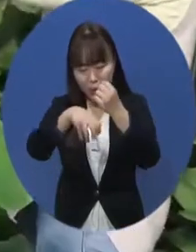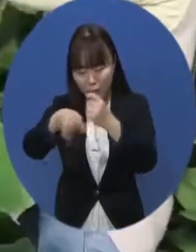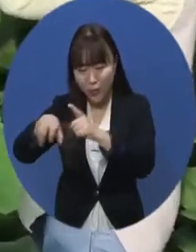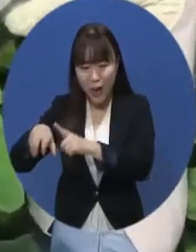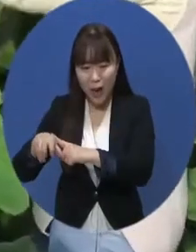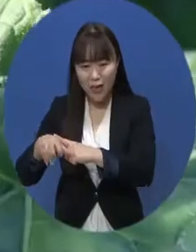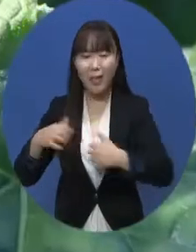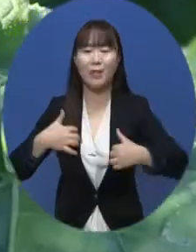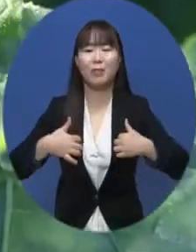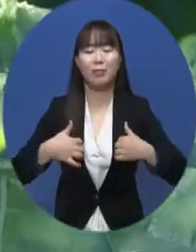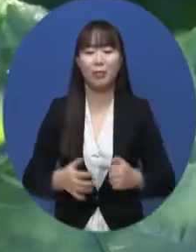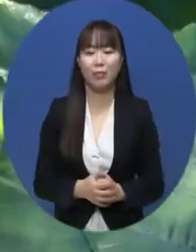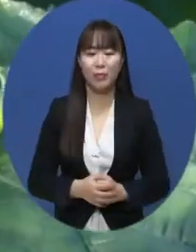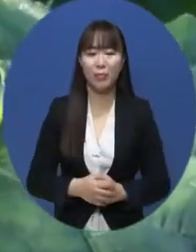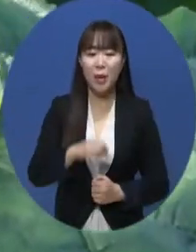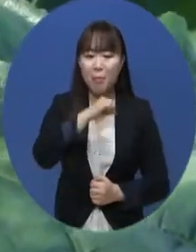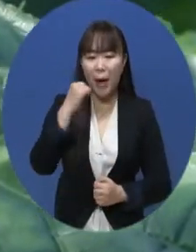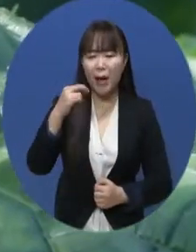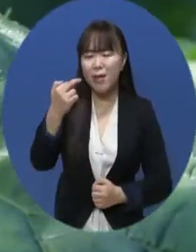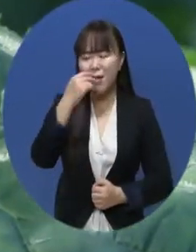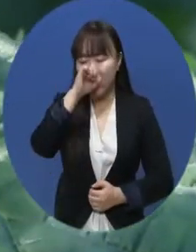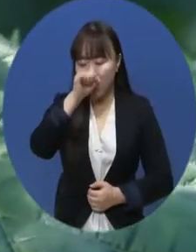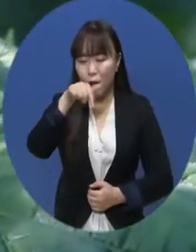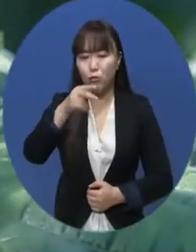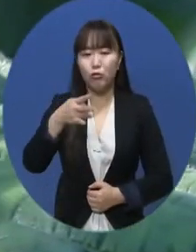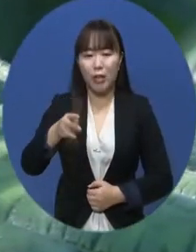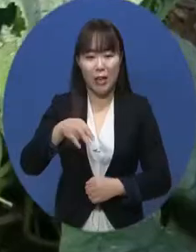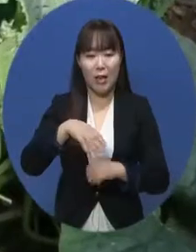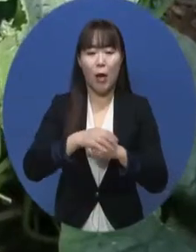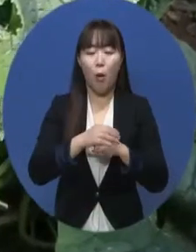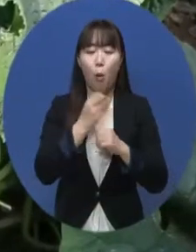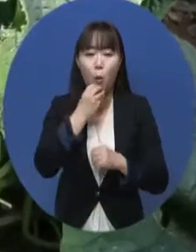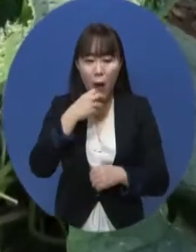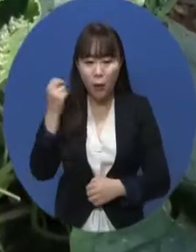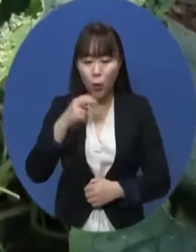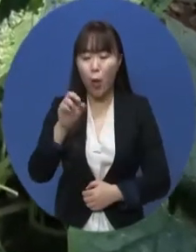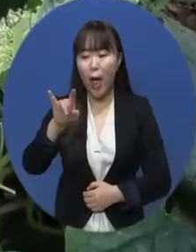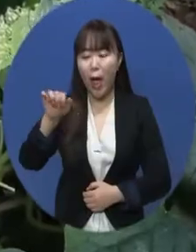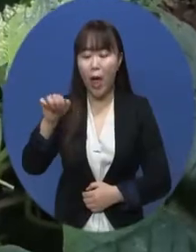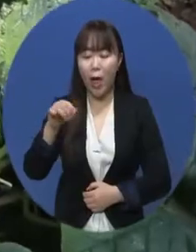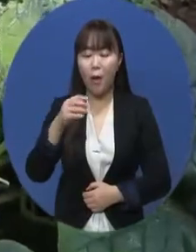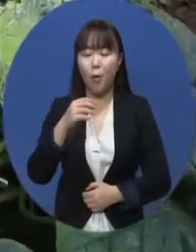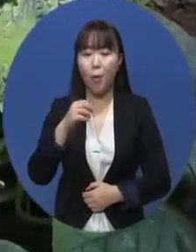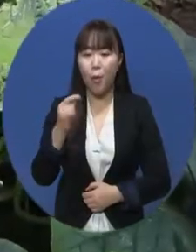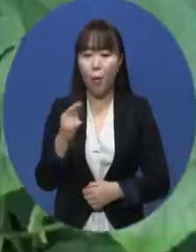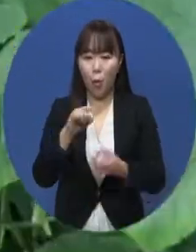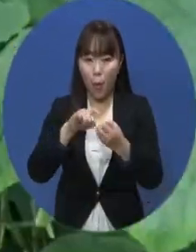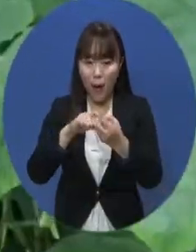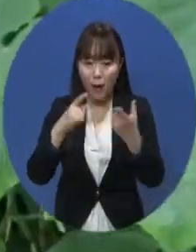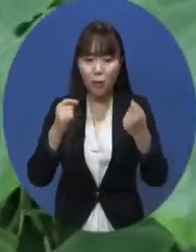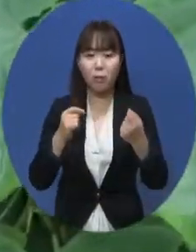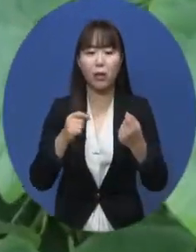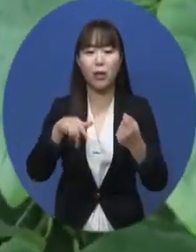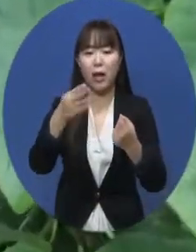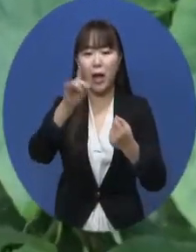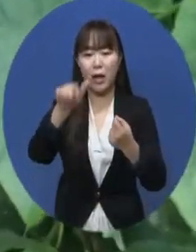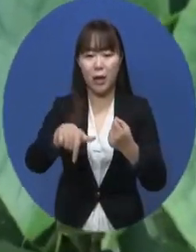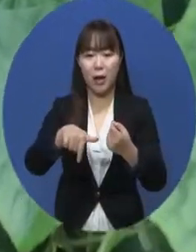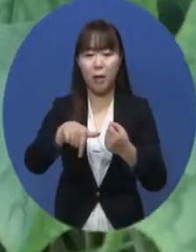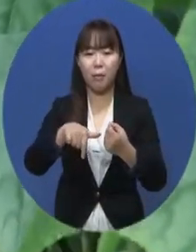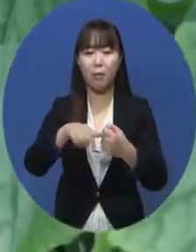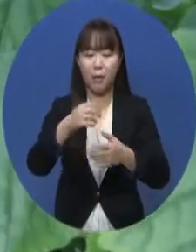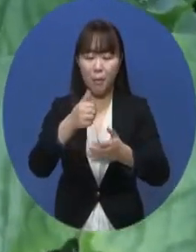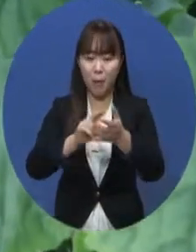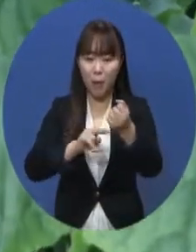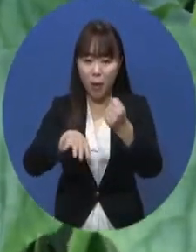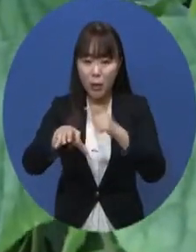있습니다 맛과 향이 뛰어난 구례 사노 이와의 호박은 서울 가랑 농산물 공판장 에 출하될 오이는